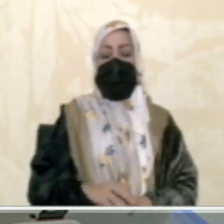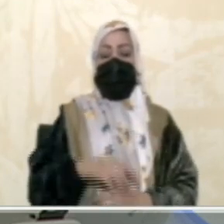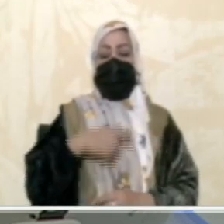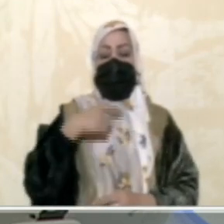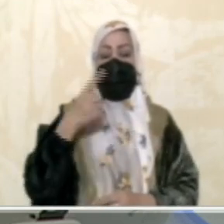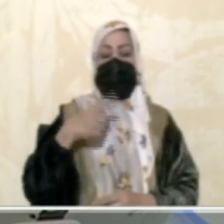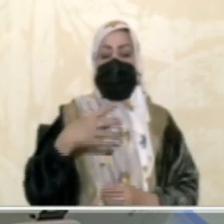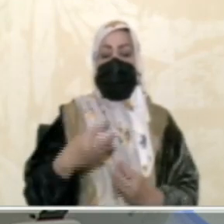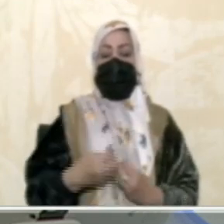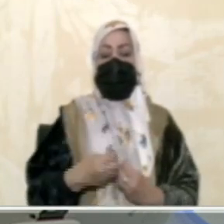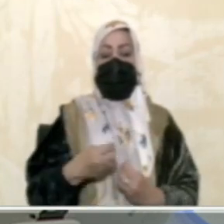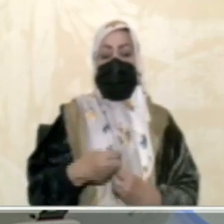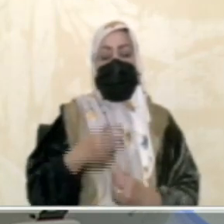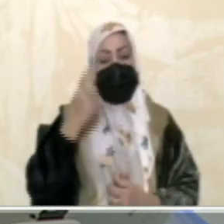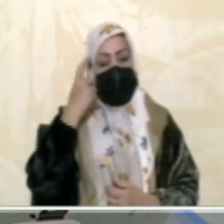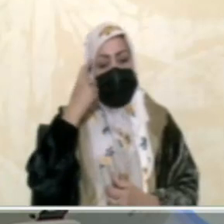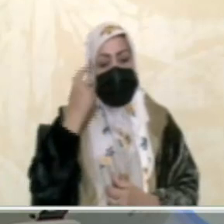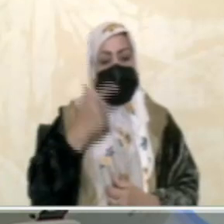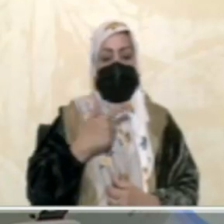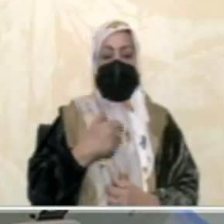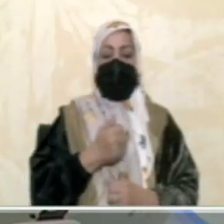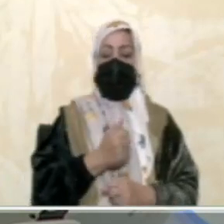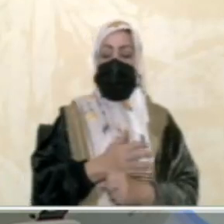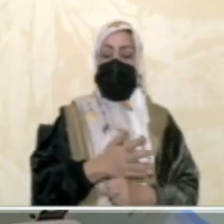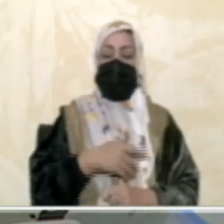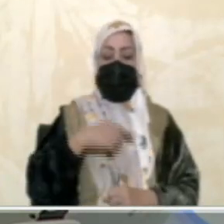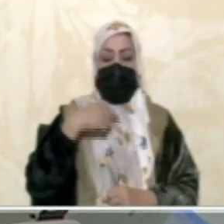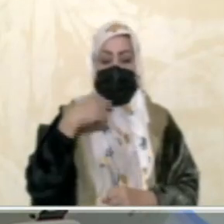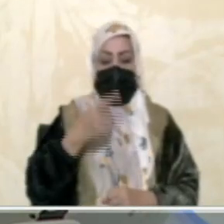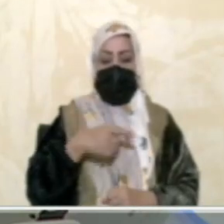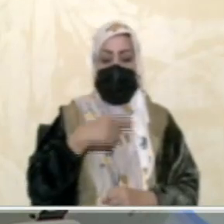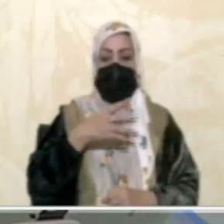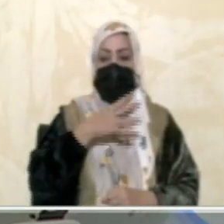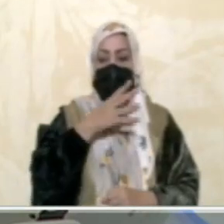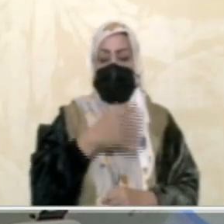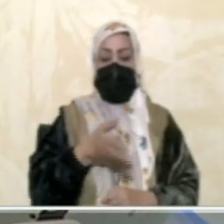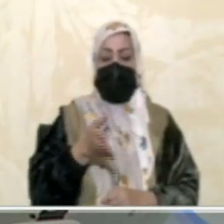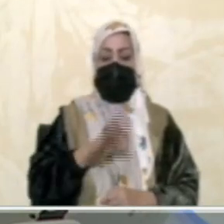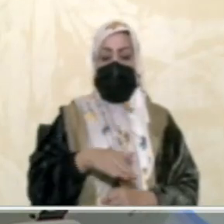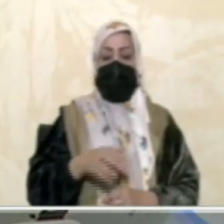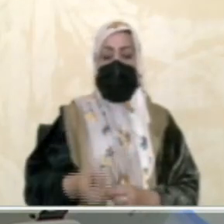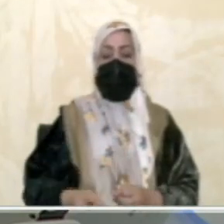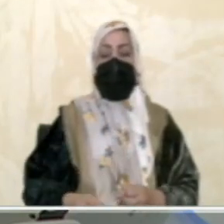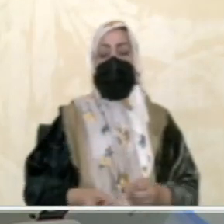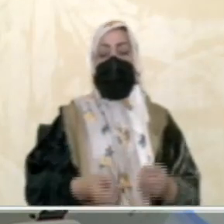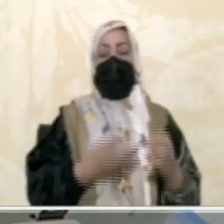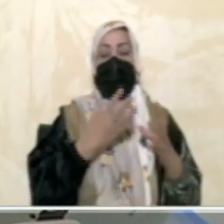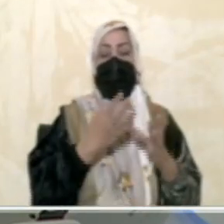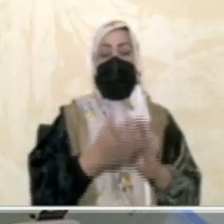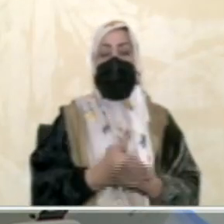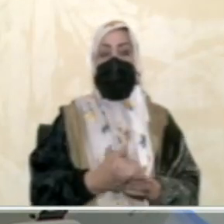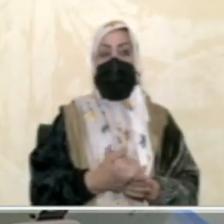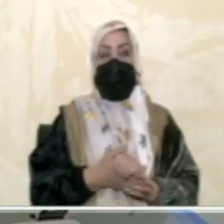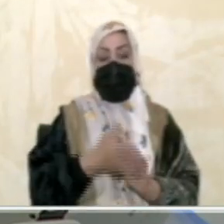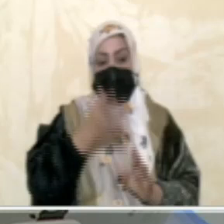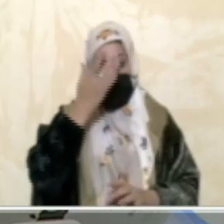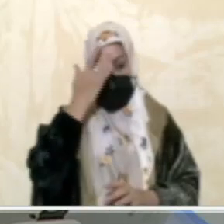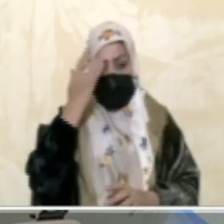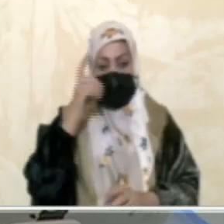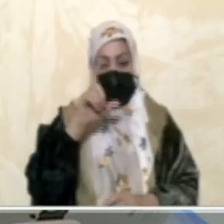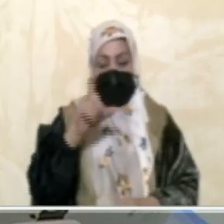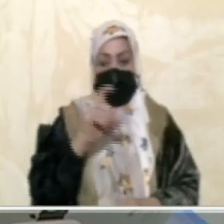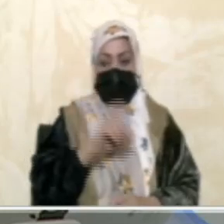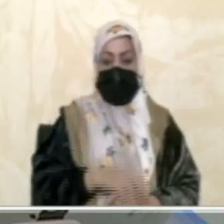فيذكرون اذا توفي شيخ من مشايخ العالم الاسلامي ونحن نترحم على كل مشايخ